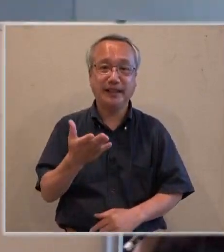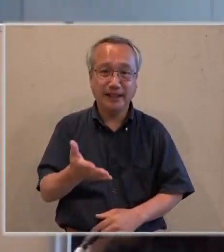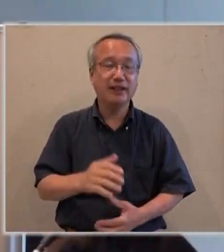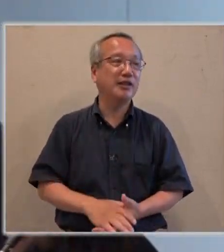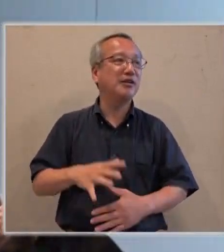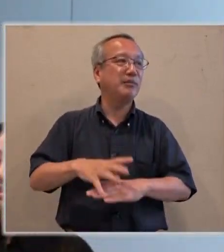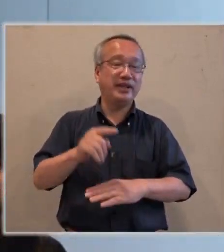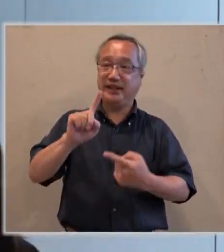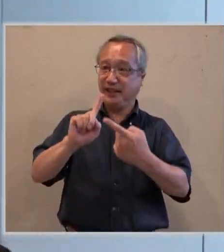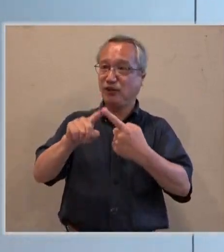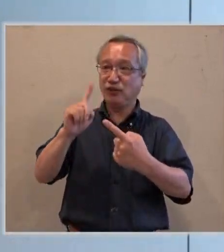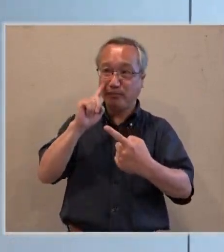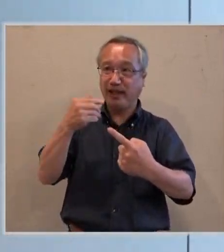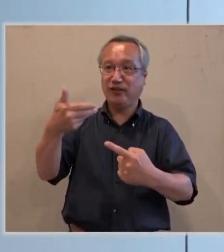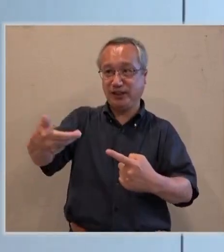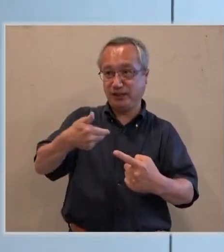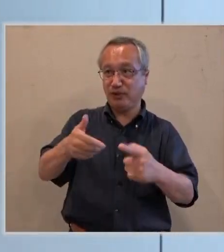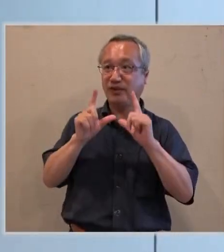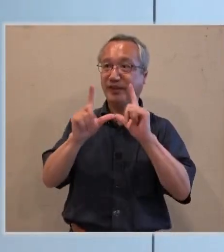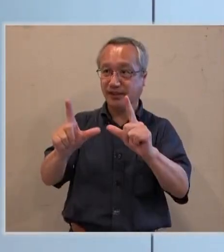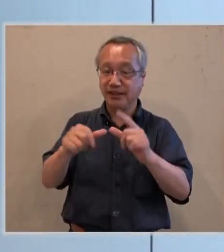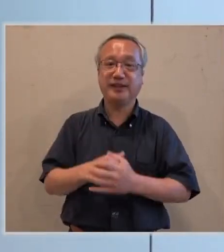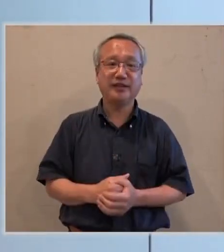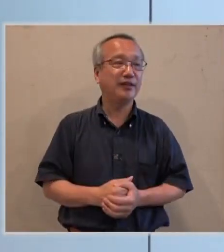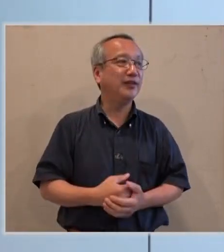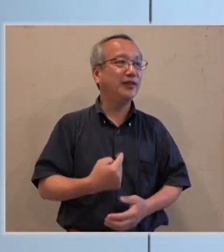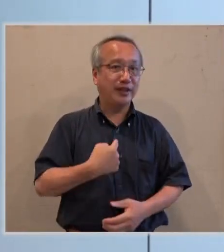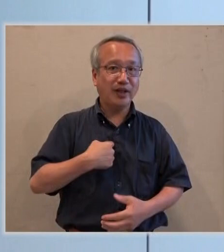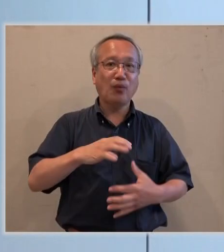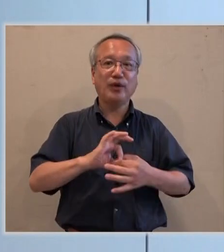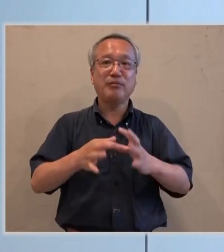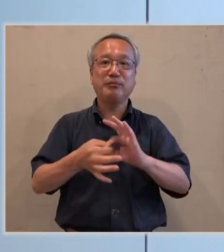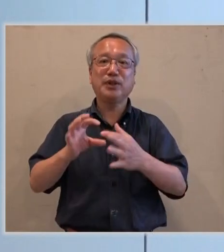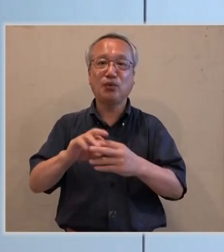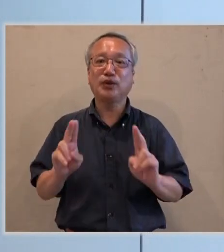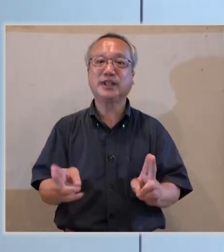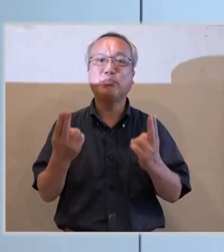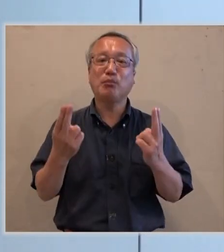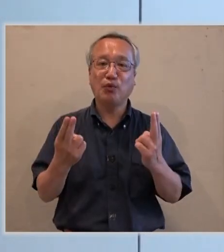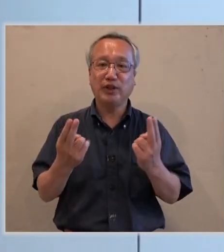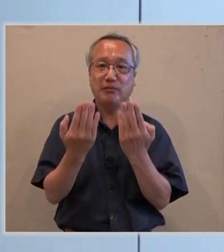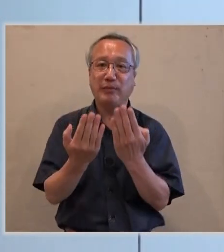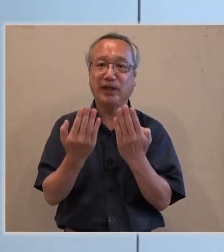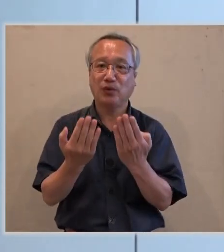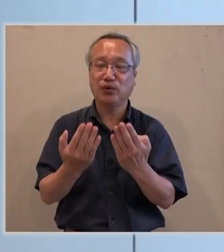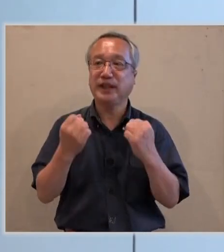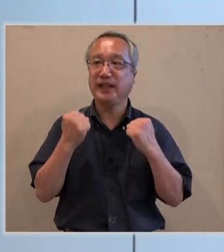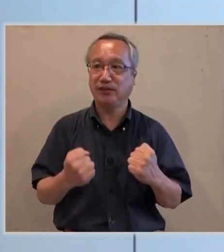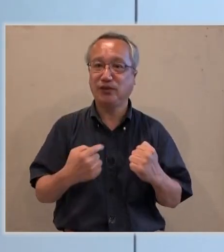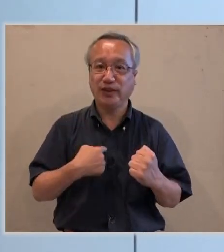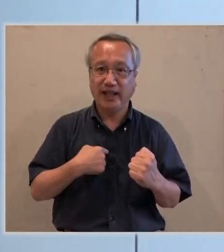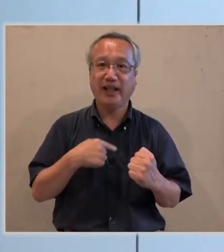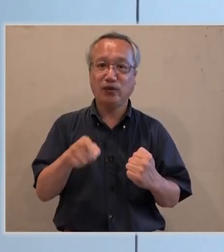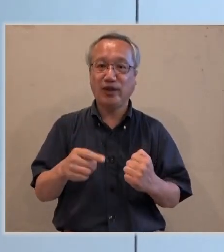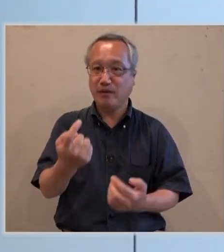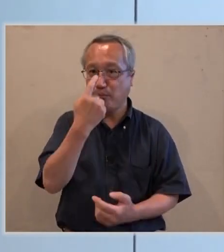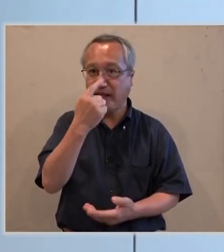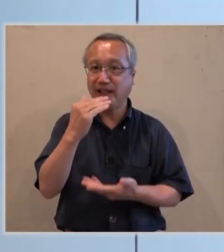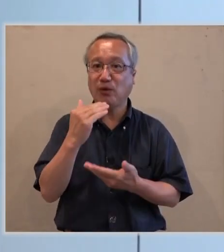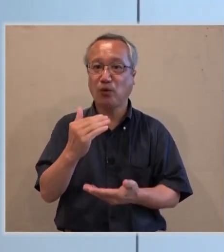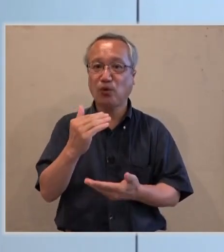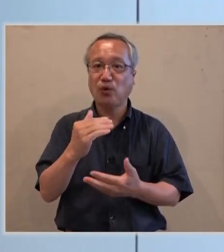質問に対して私はお答えをさせていただきます。というのも私はオリンピックを専門に勉強しているのでそこで学んだことを通